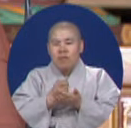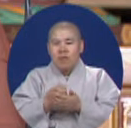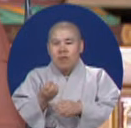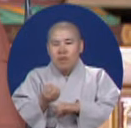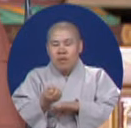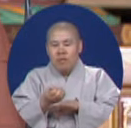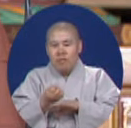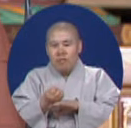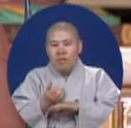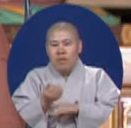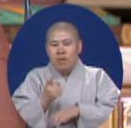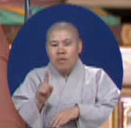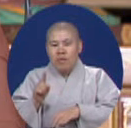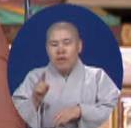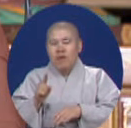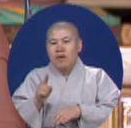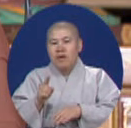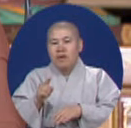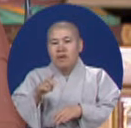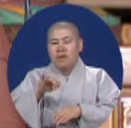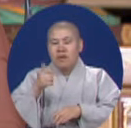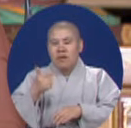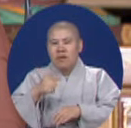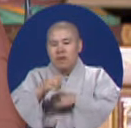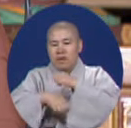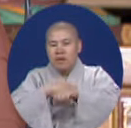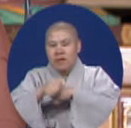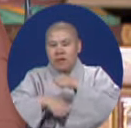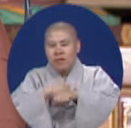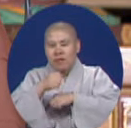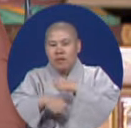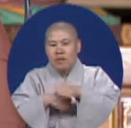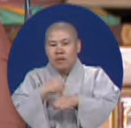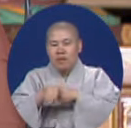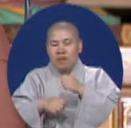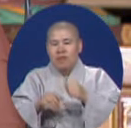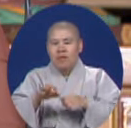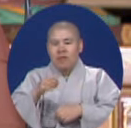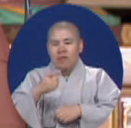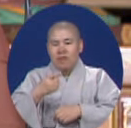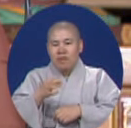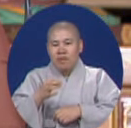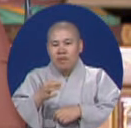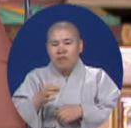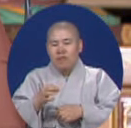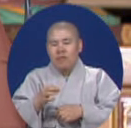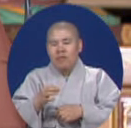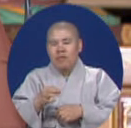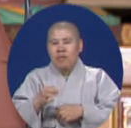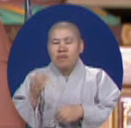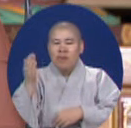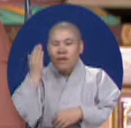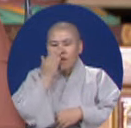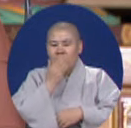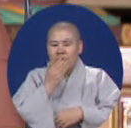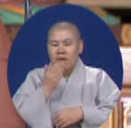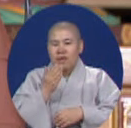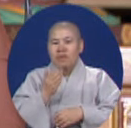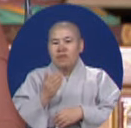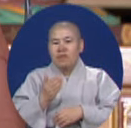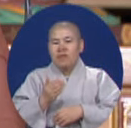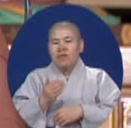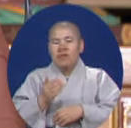삼신이 자제해서 응용이 무방하나니라. 응용이 전혀 방해롭지 않나니라.